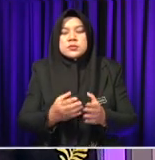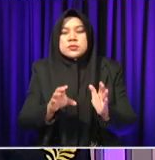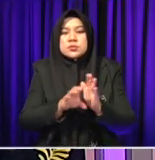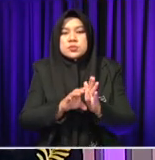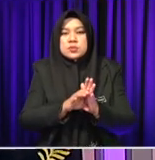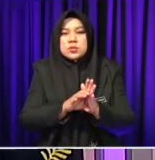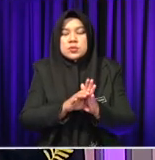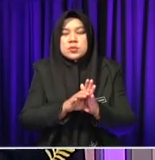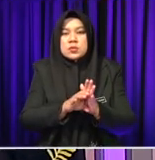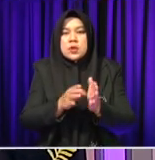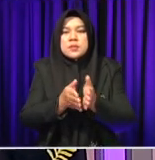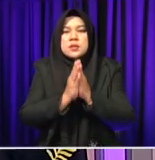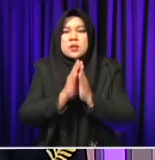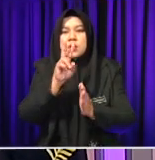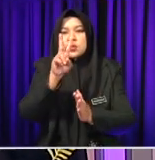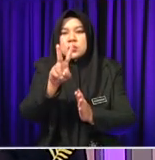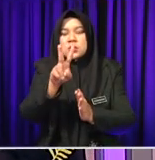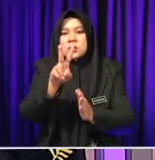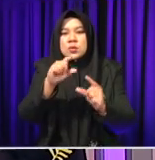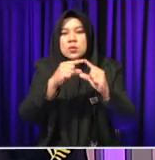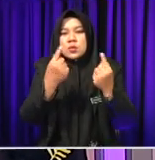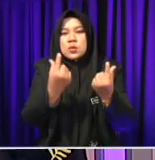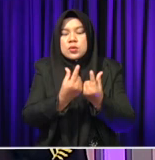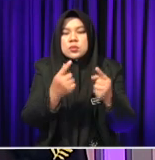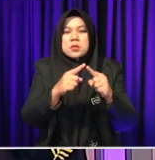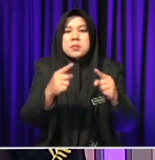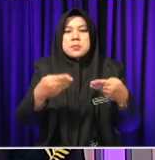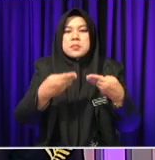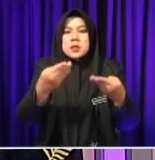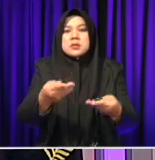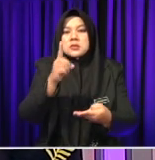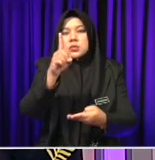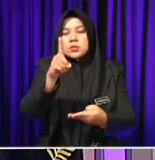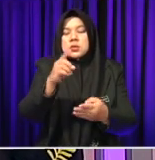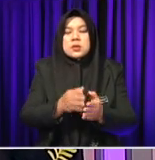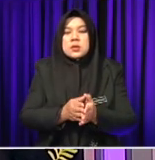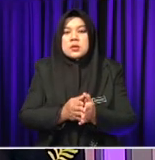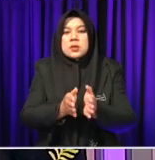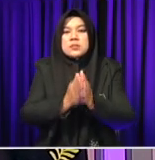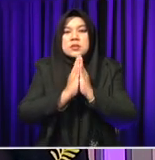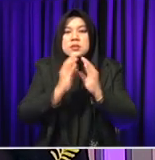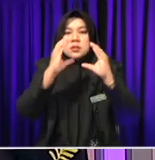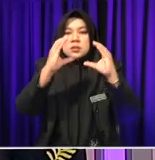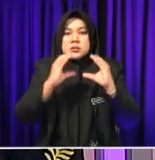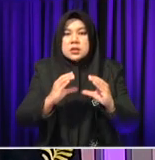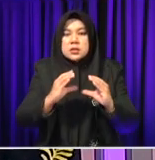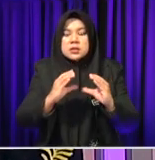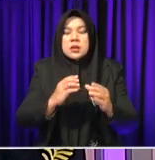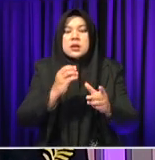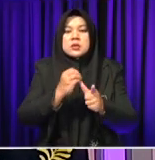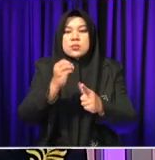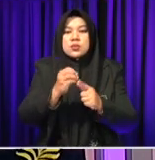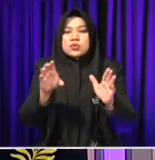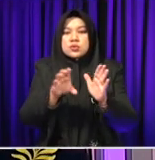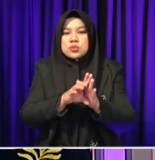ni kadang-kadang kita minta dua kan dua golongan dia bagi satu kan kita minta cara ataupun contoh dia bagi kesan